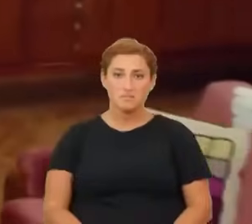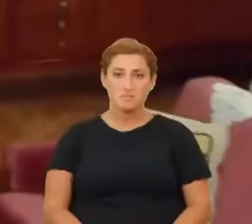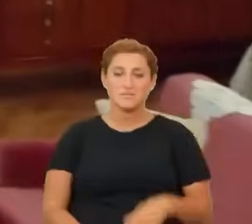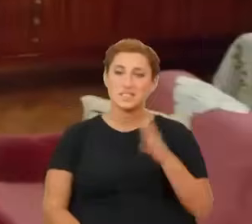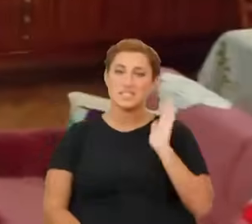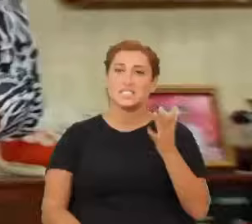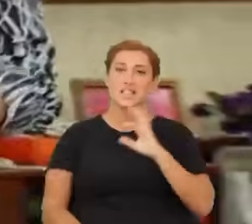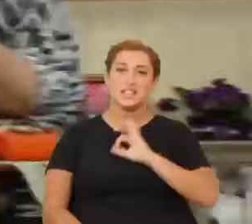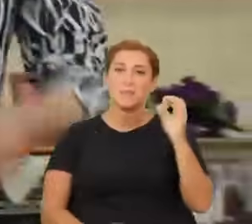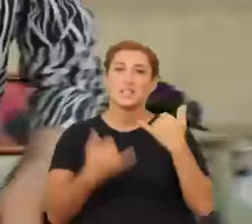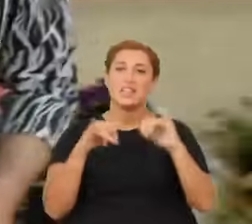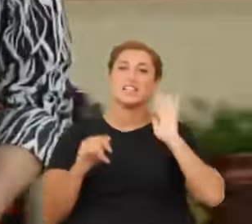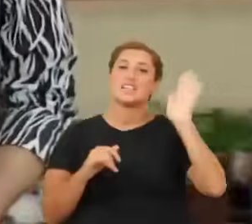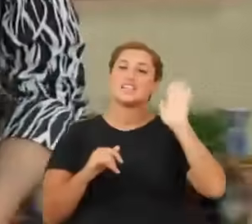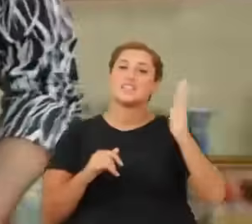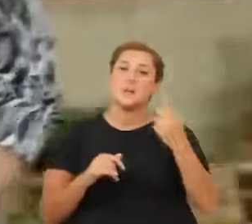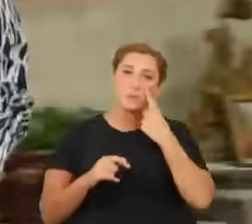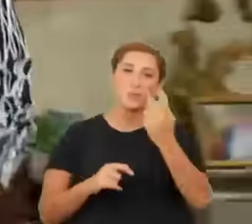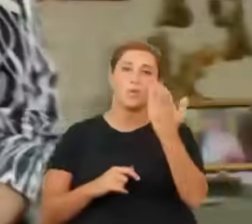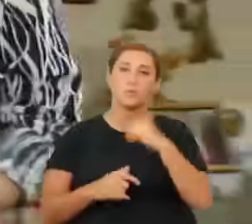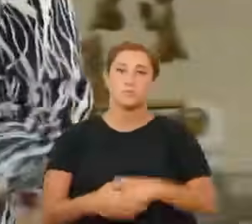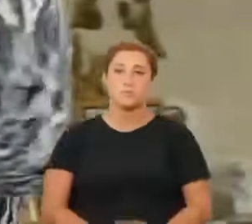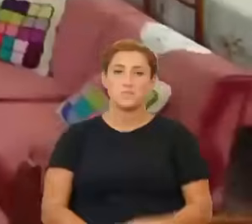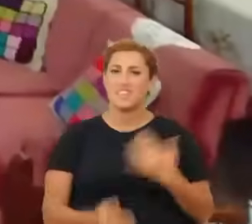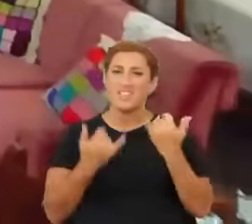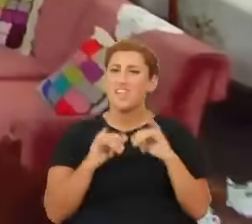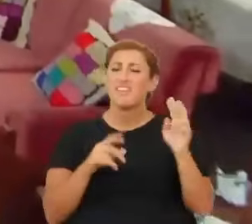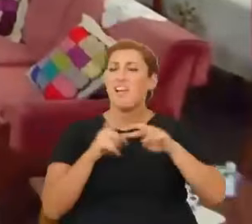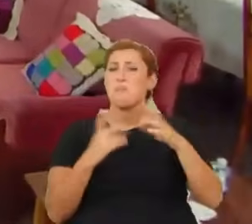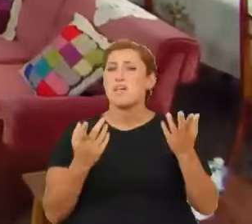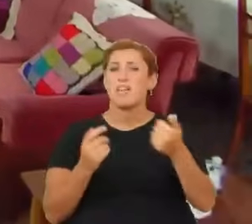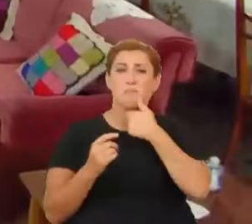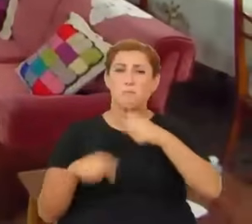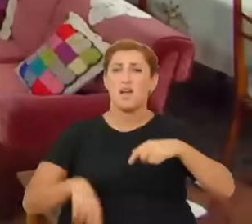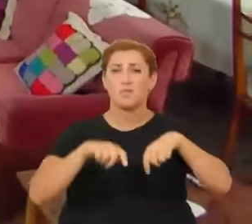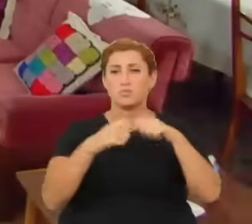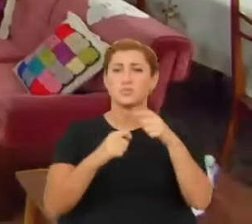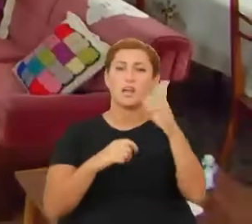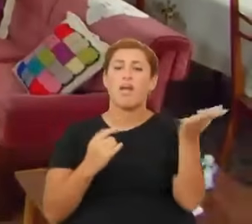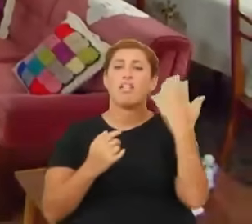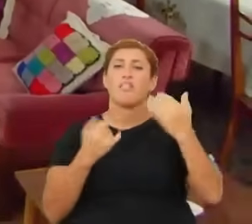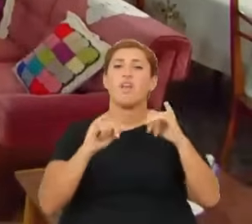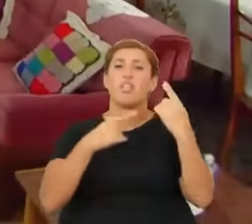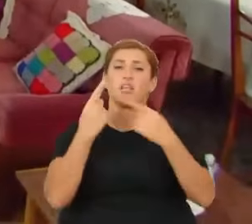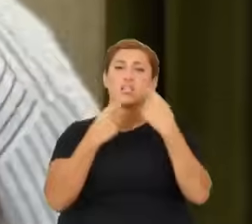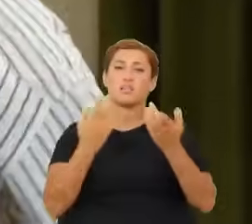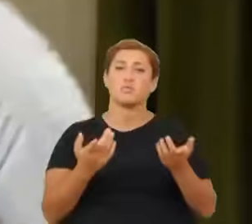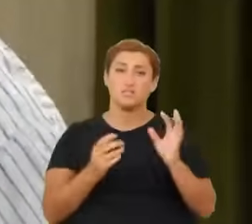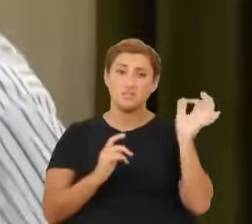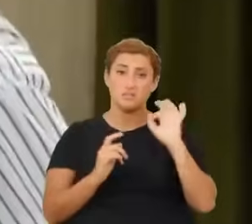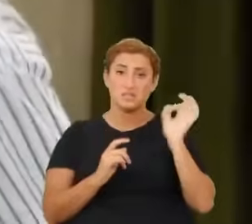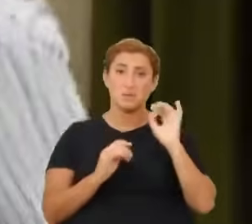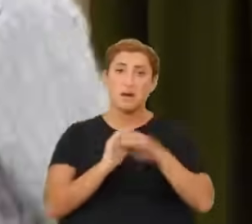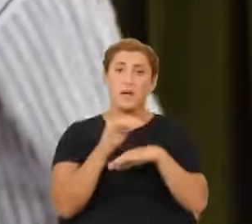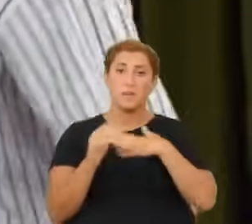Ay Allah ya, tam da tatile gidecekken gördün mü sen şimdi? Ay ne tatili Ahmet ya? Buyur babamın baba. Ayağı burada ne olmuş, sen hala tatilden bahsediyorsun. Aa.